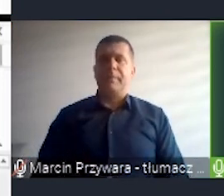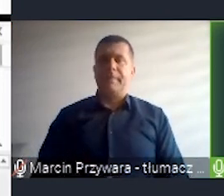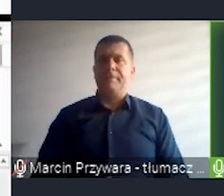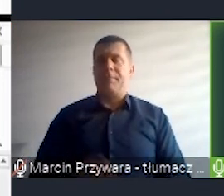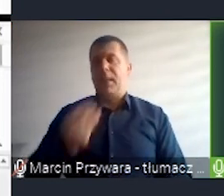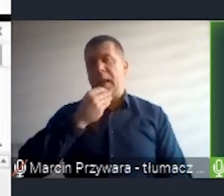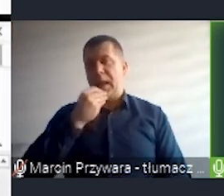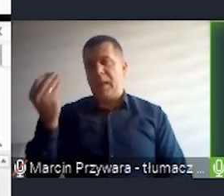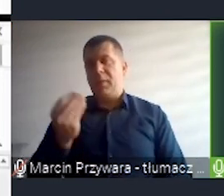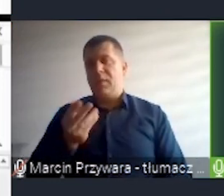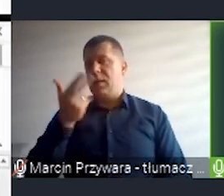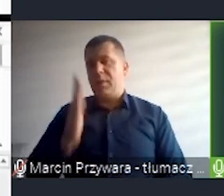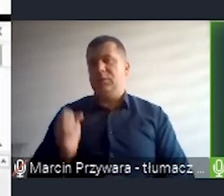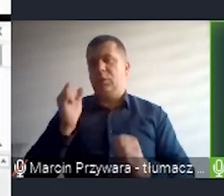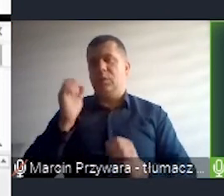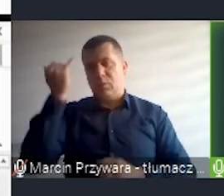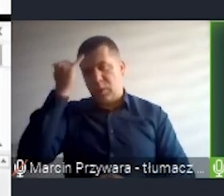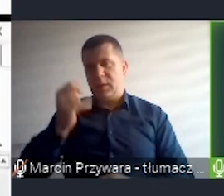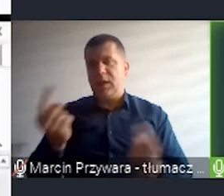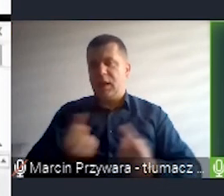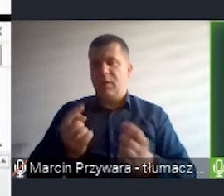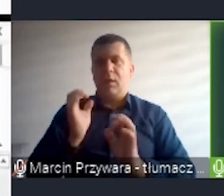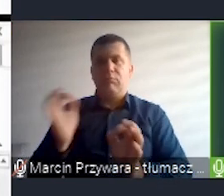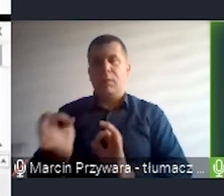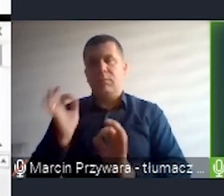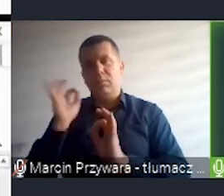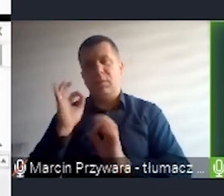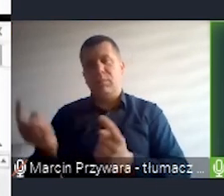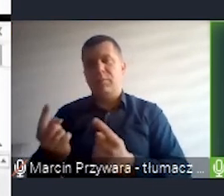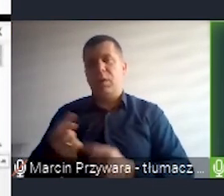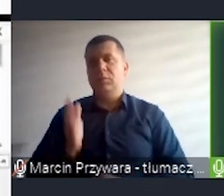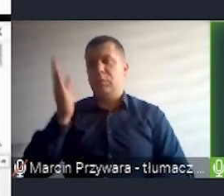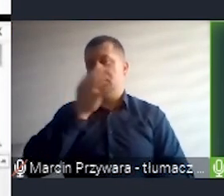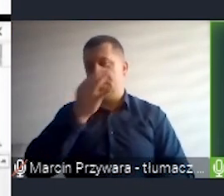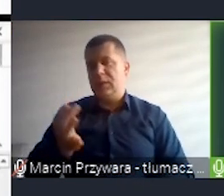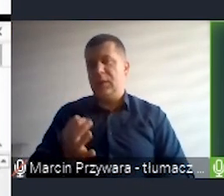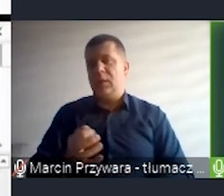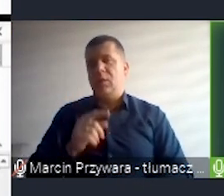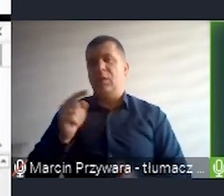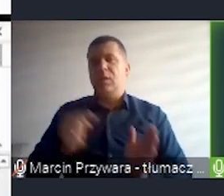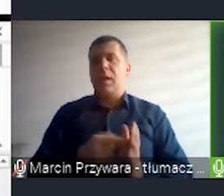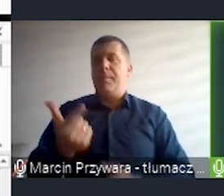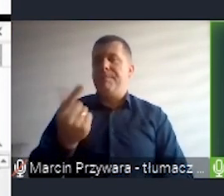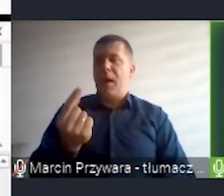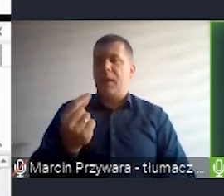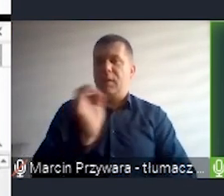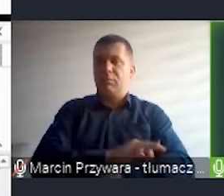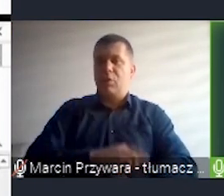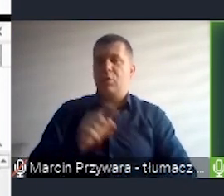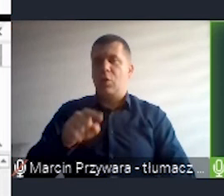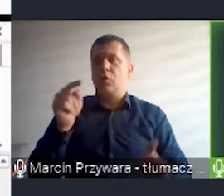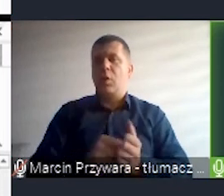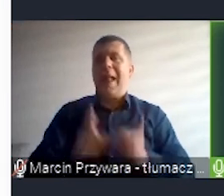Więc lepiej, żeby nie było uchybień w informacji i promocji. Później pojawiają się pytania dotyczące projektów partnerskich, które tak naprawdę